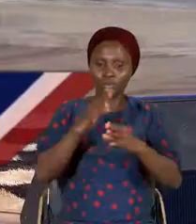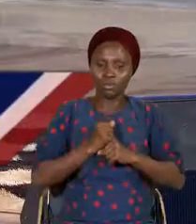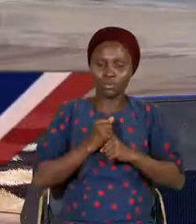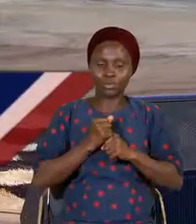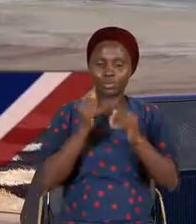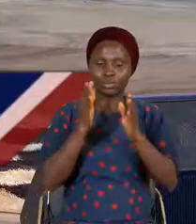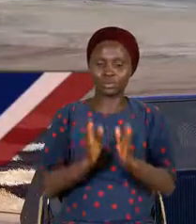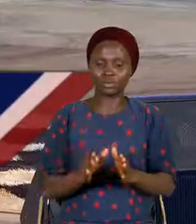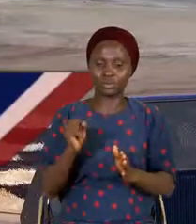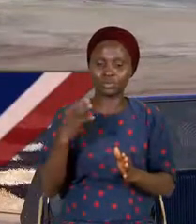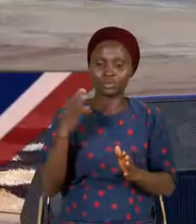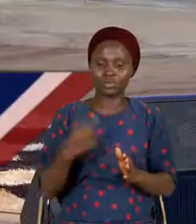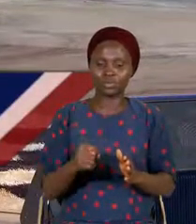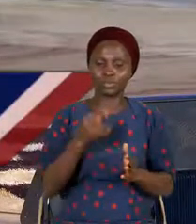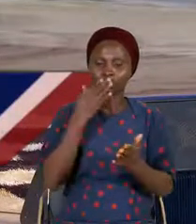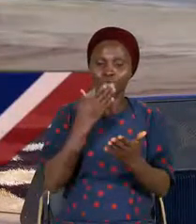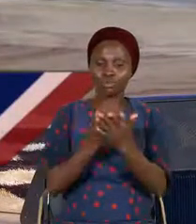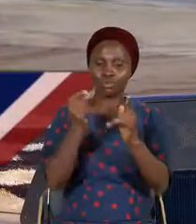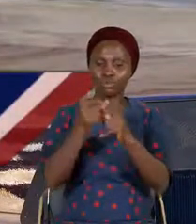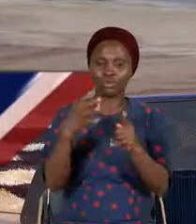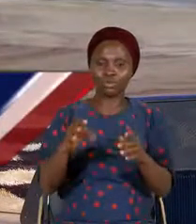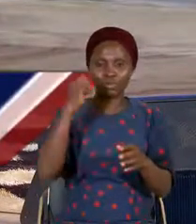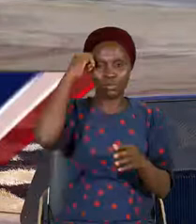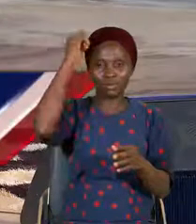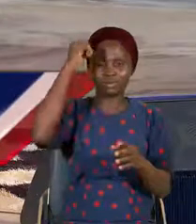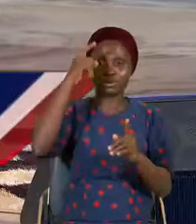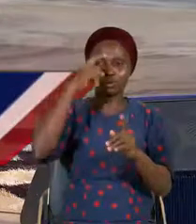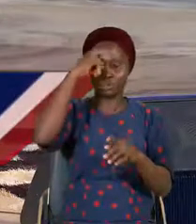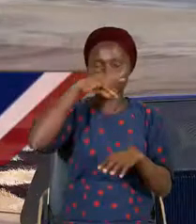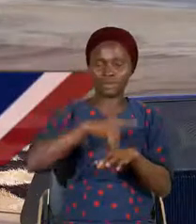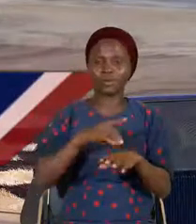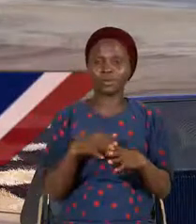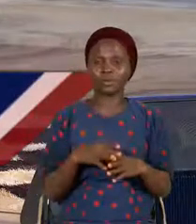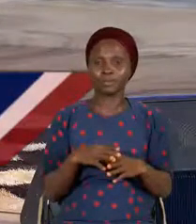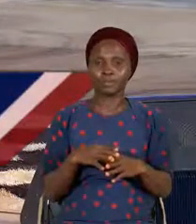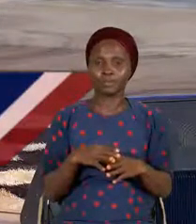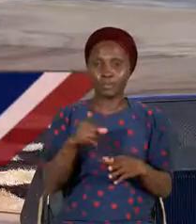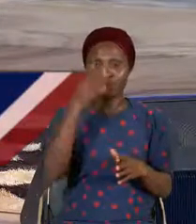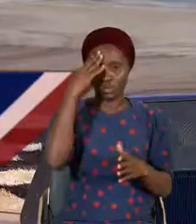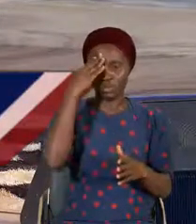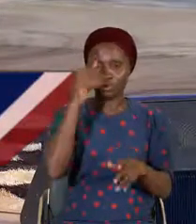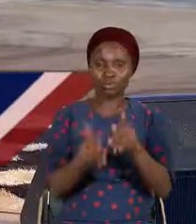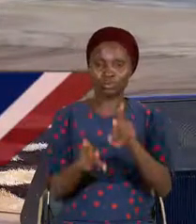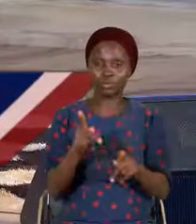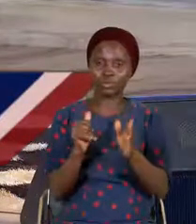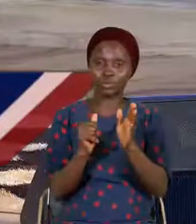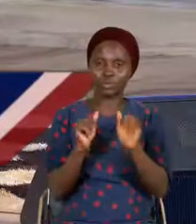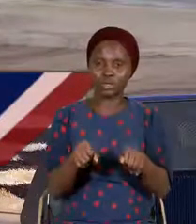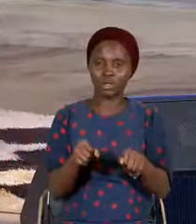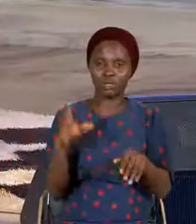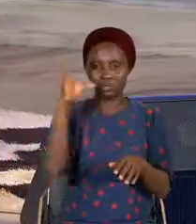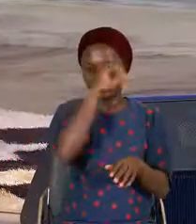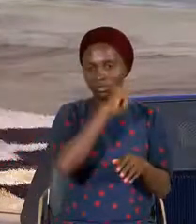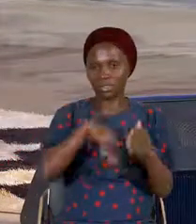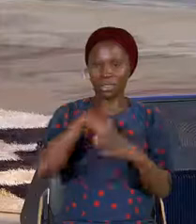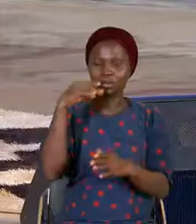Premier élément, les possesseurs de la bonne parole de sa sagesse. Ouais, les gens peuvent rater